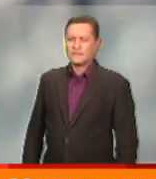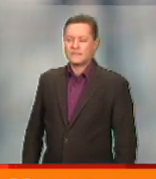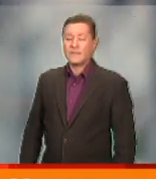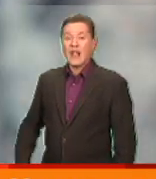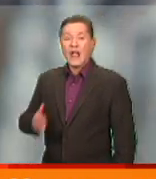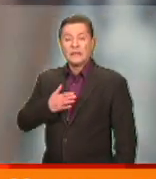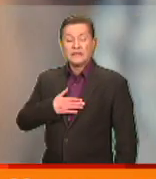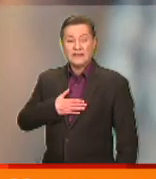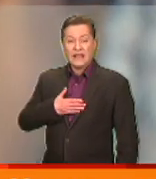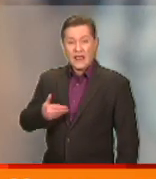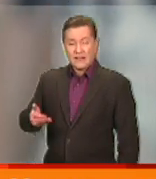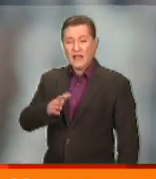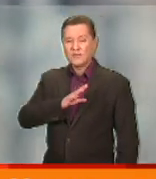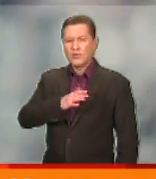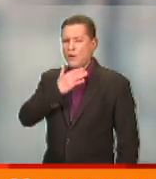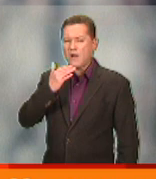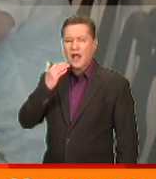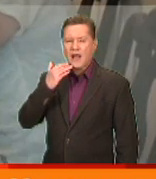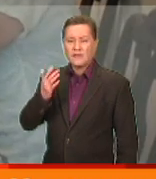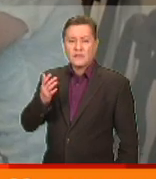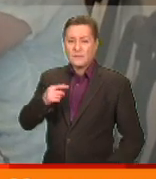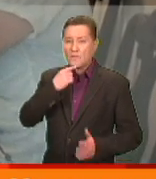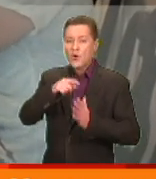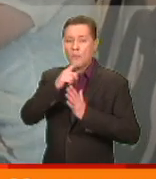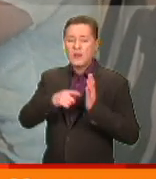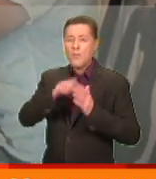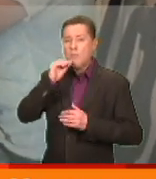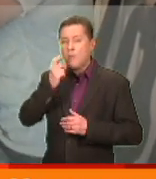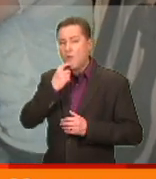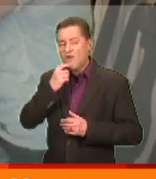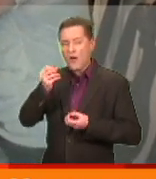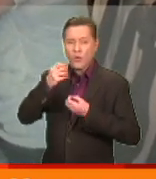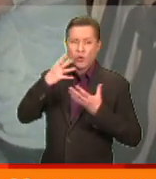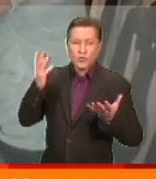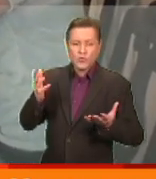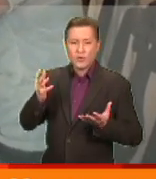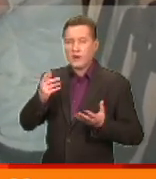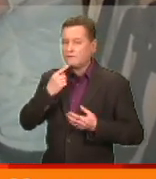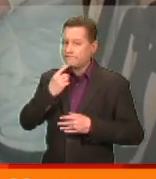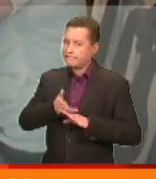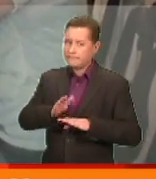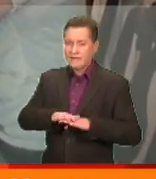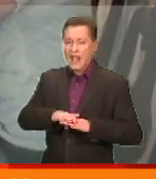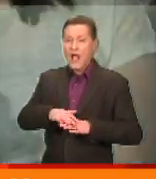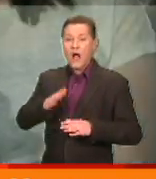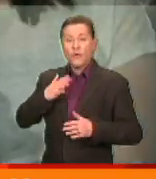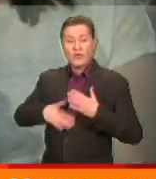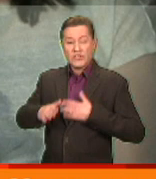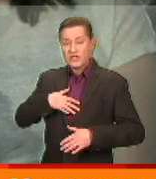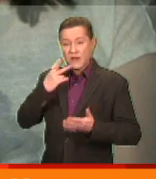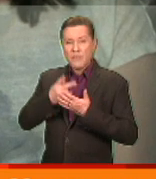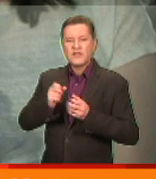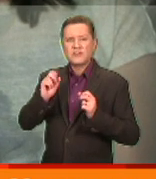Для нас було багато викликів. Мова, культура, моторошні спогади. І нам утішно було бачити, як вони усе